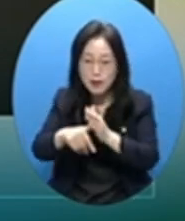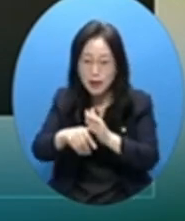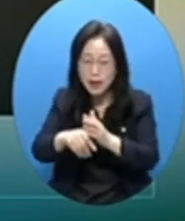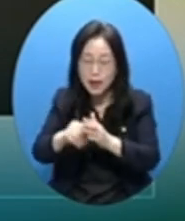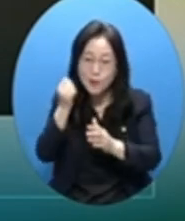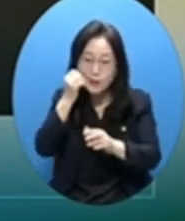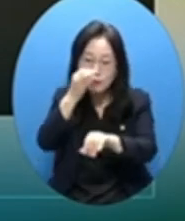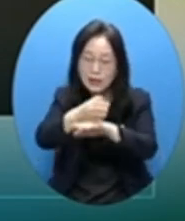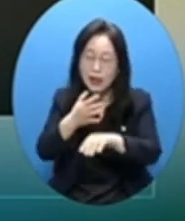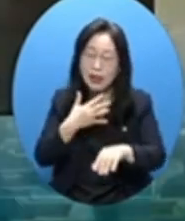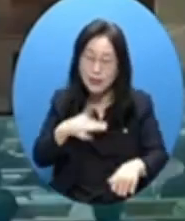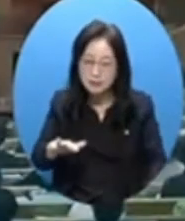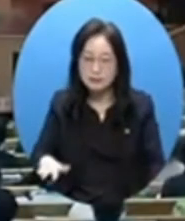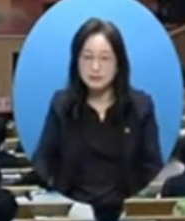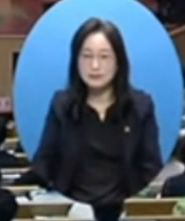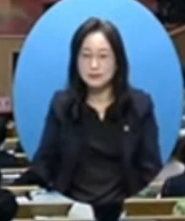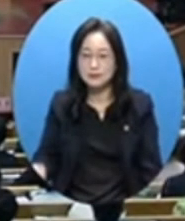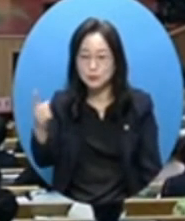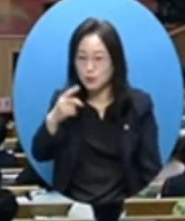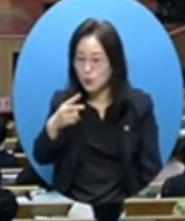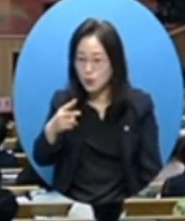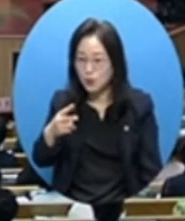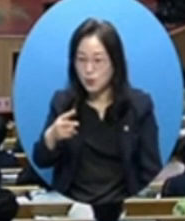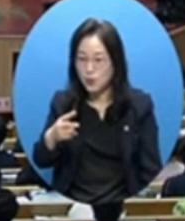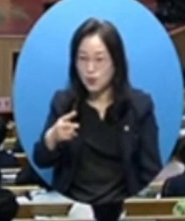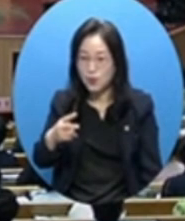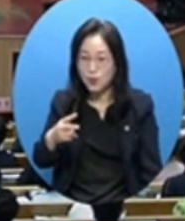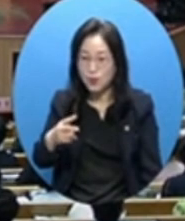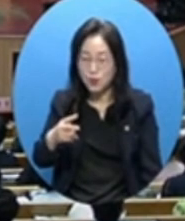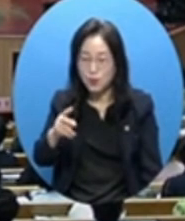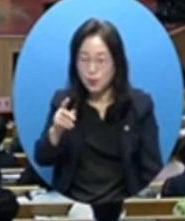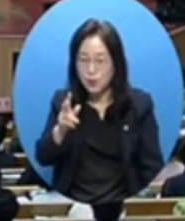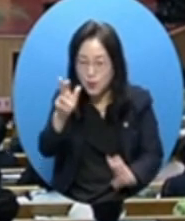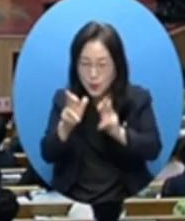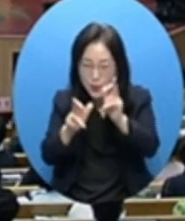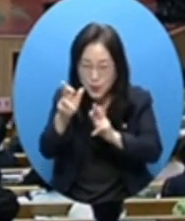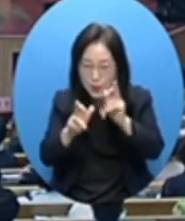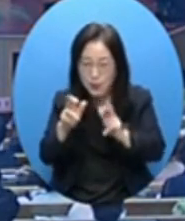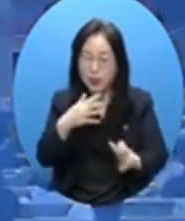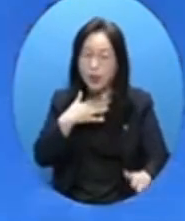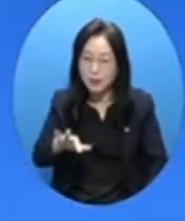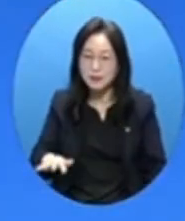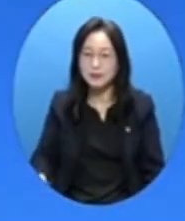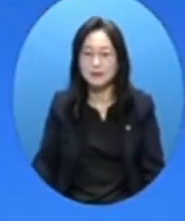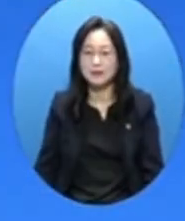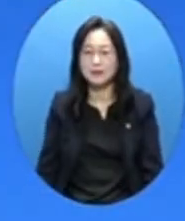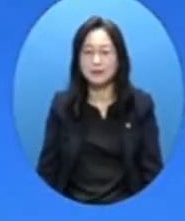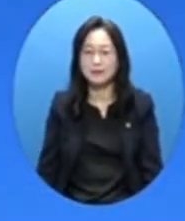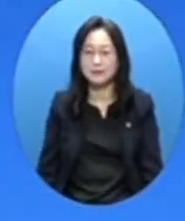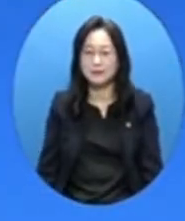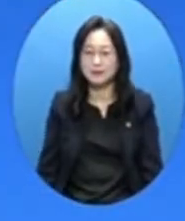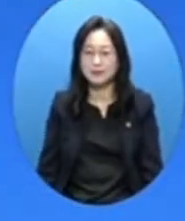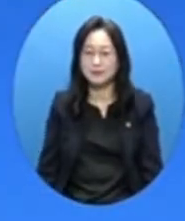없고 어디 가서 뭐 오락을 한 기억도 없습니다